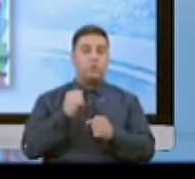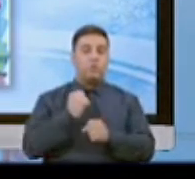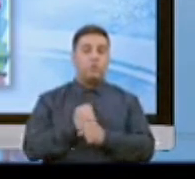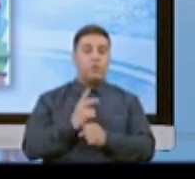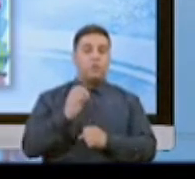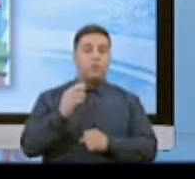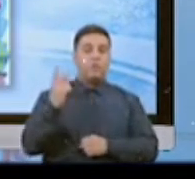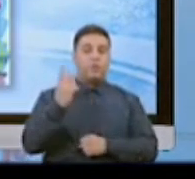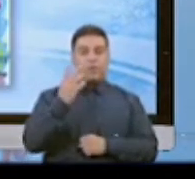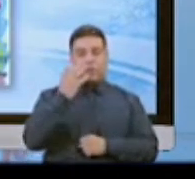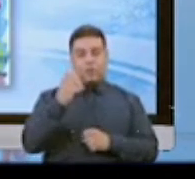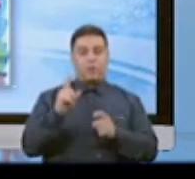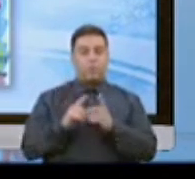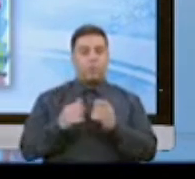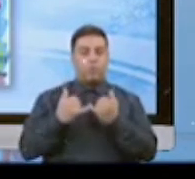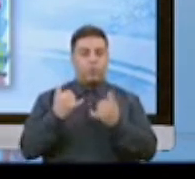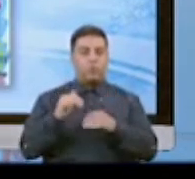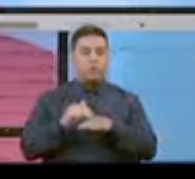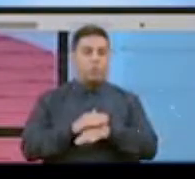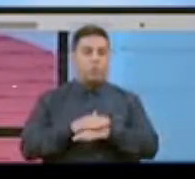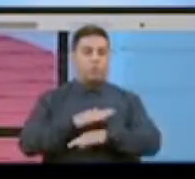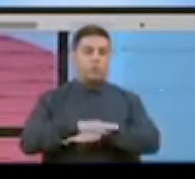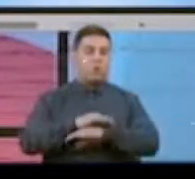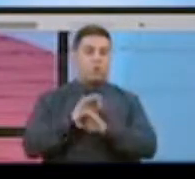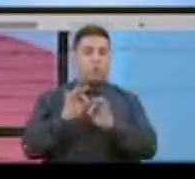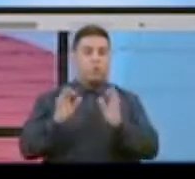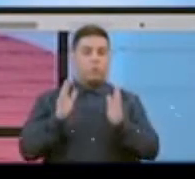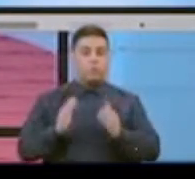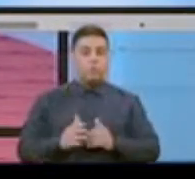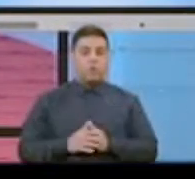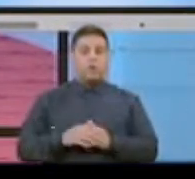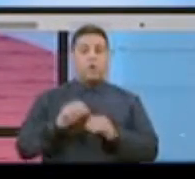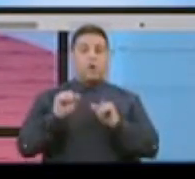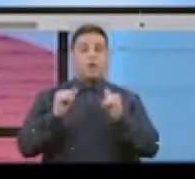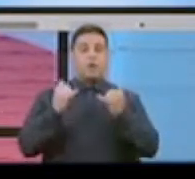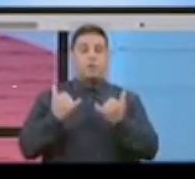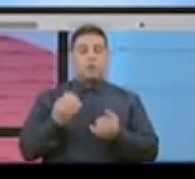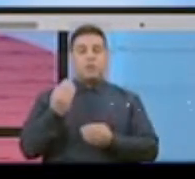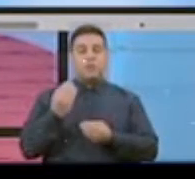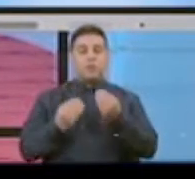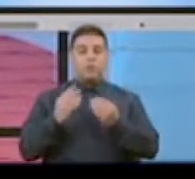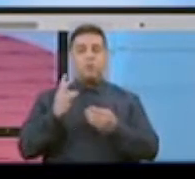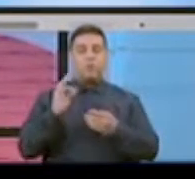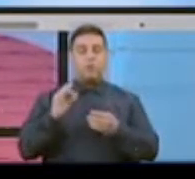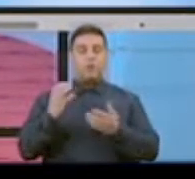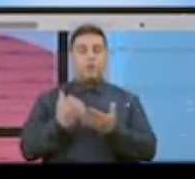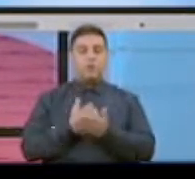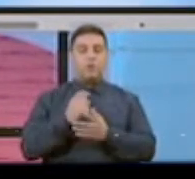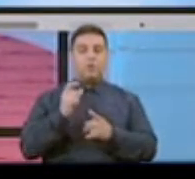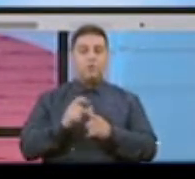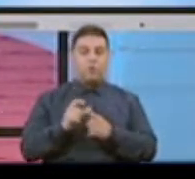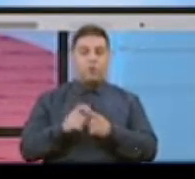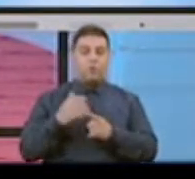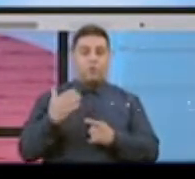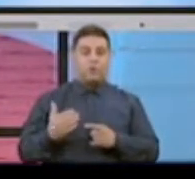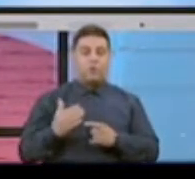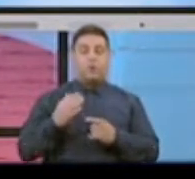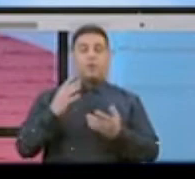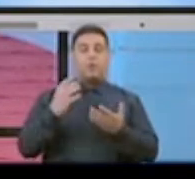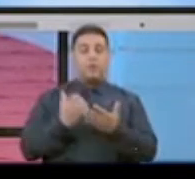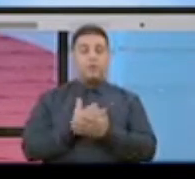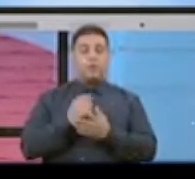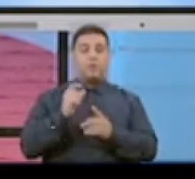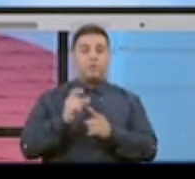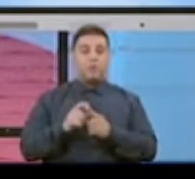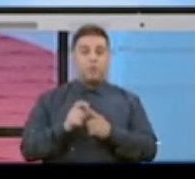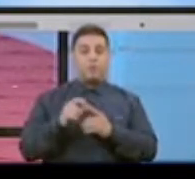мальчик на второй картинке. Молодцы! Ну а теперь поиграем в игру «Найди слово в слове». Найдите слова